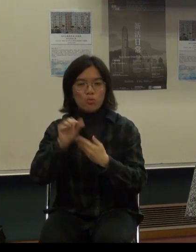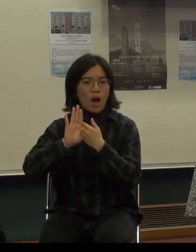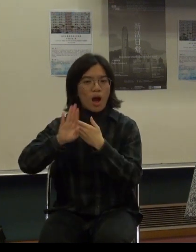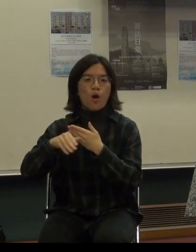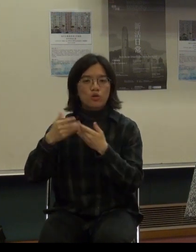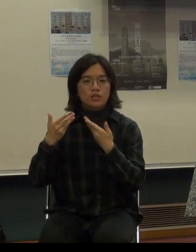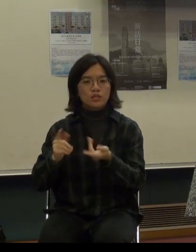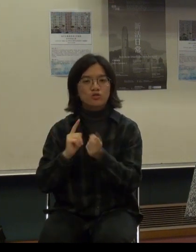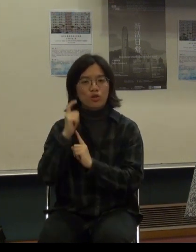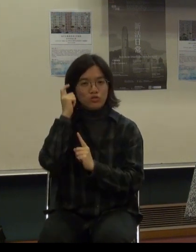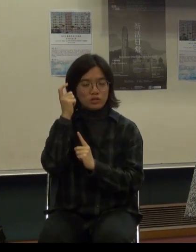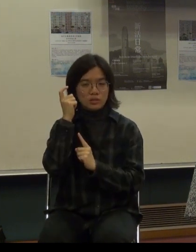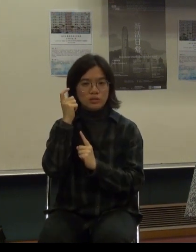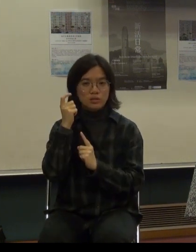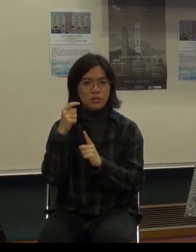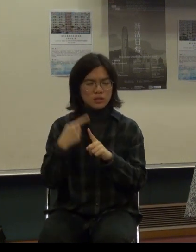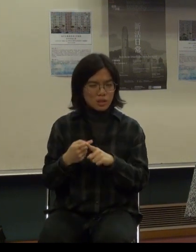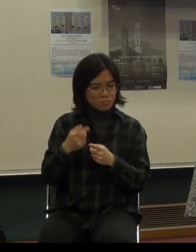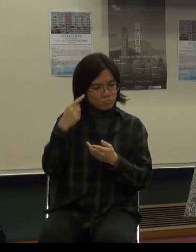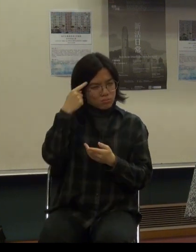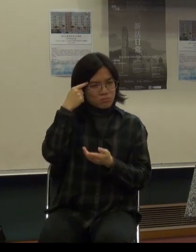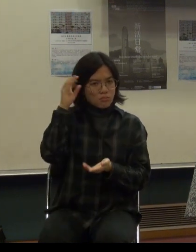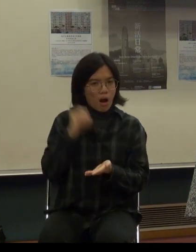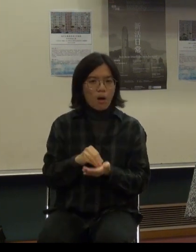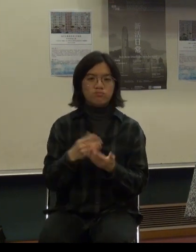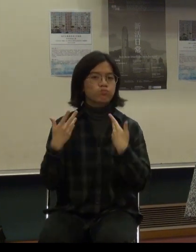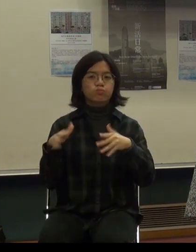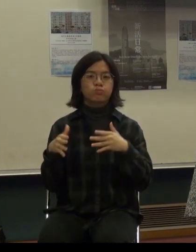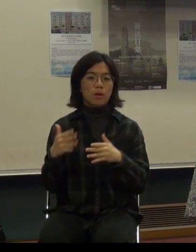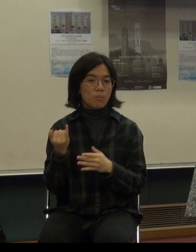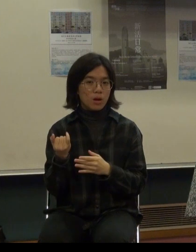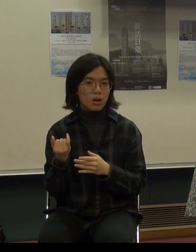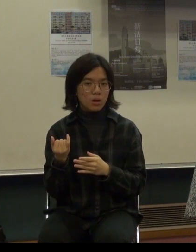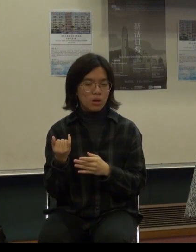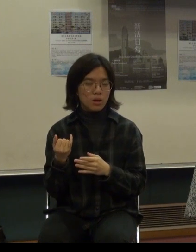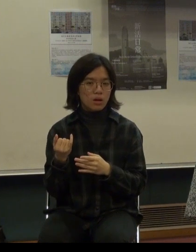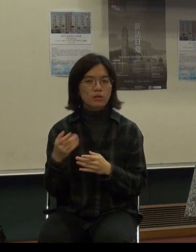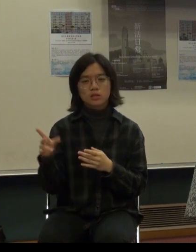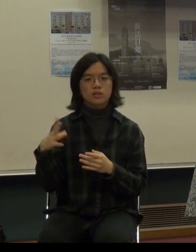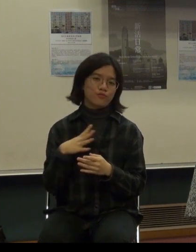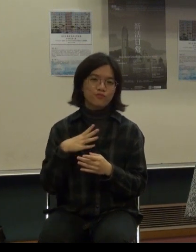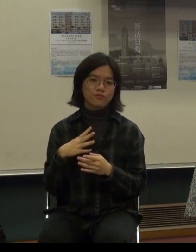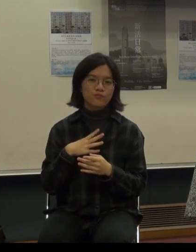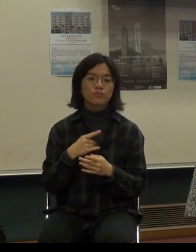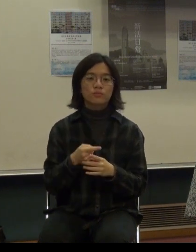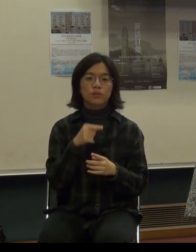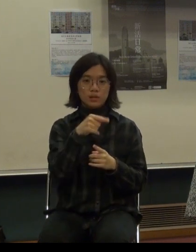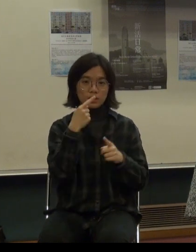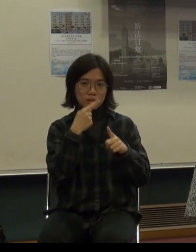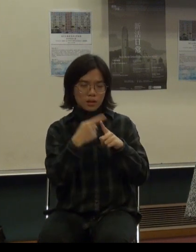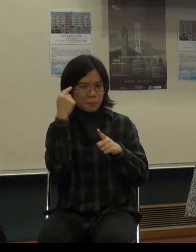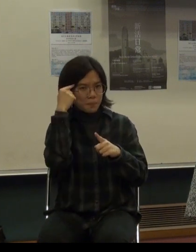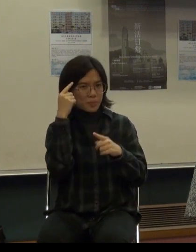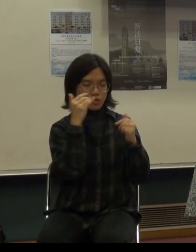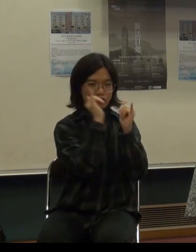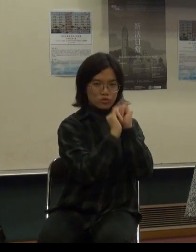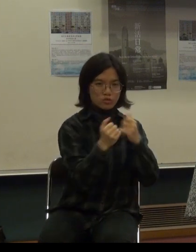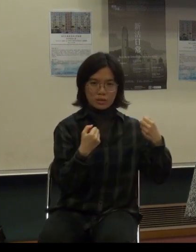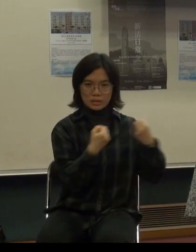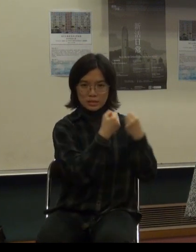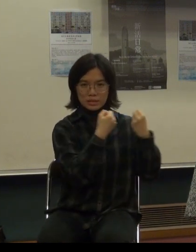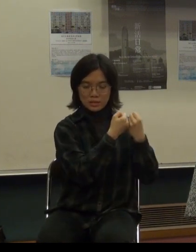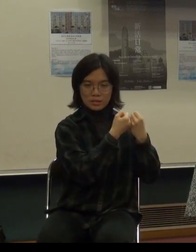我覺得呢個係視乎你即係有冇將嗰個現代主義嘅諗法，即係話我對抗傳統。同埋將佢由嗰個對抗傳統嘅諗法帶